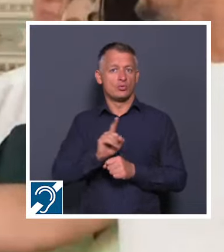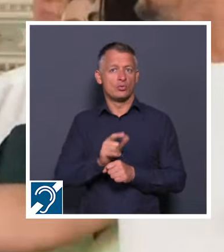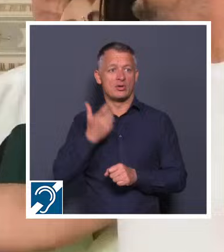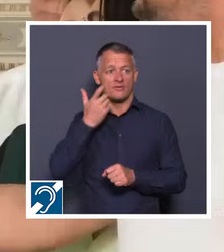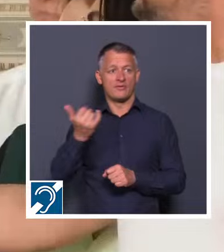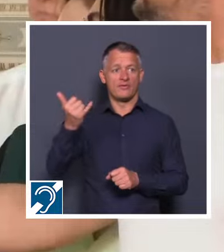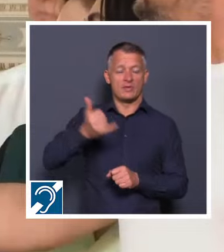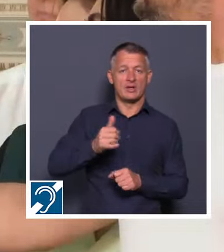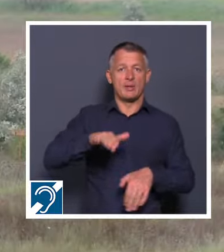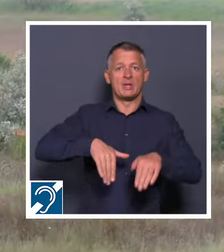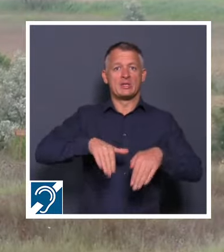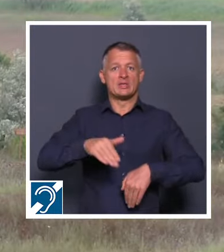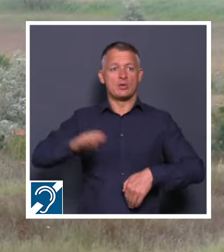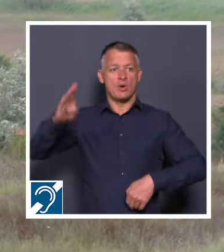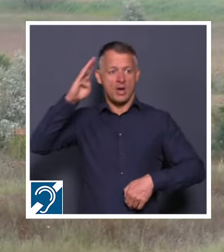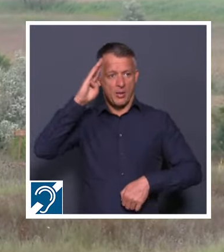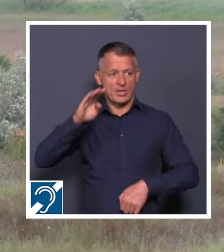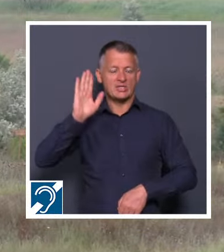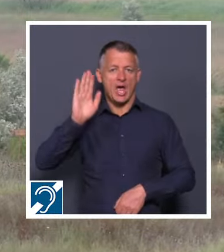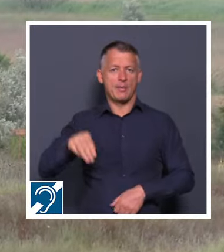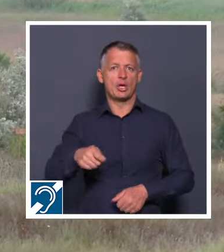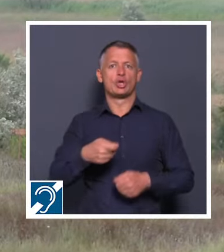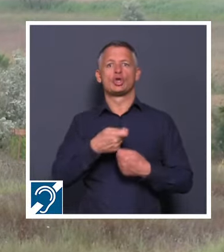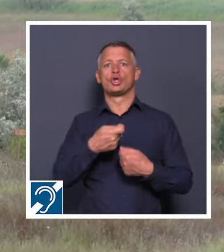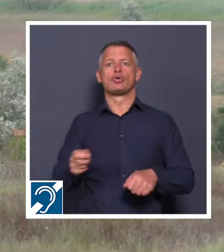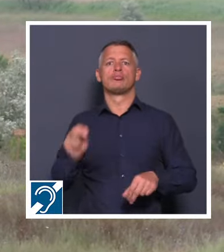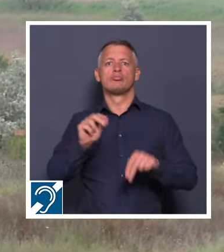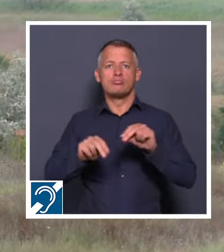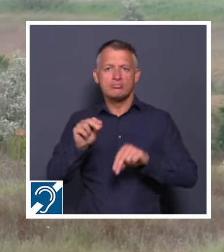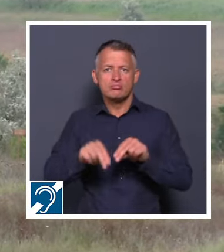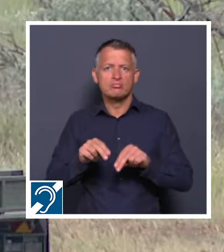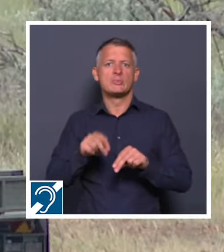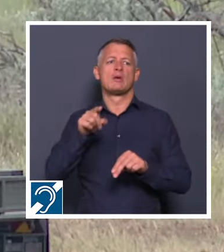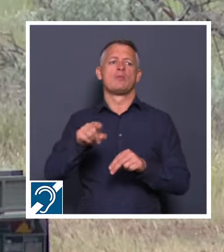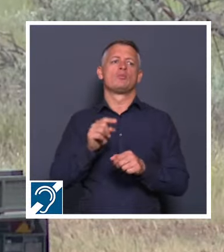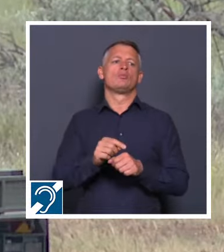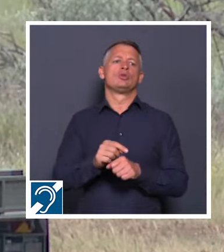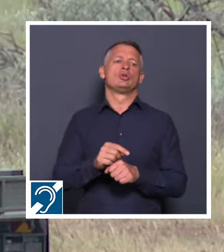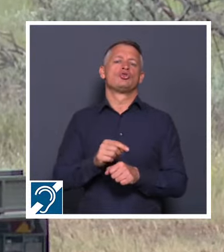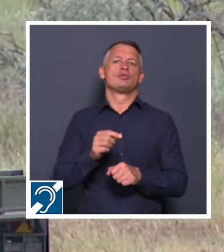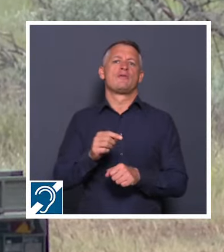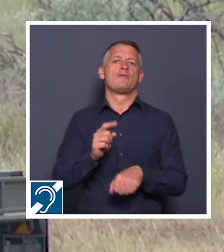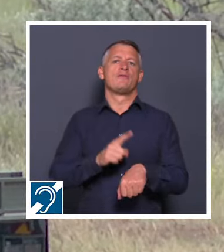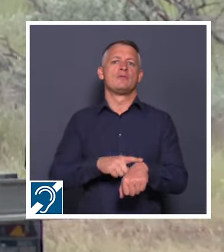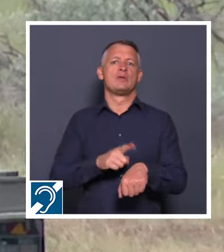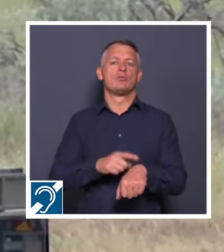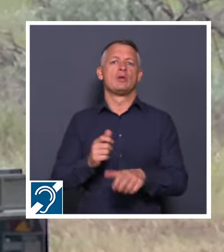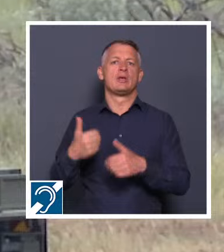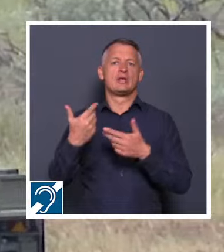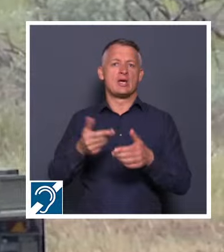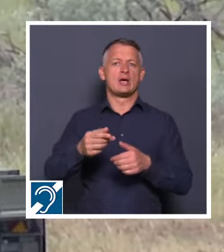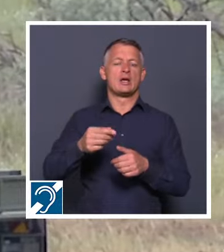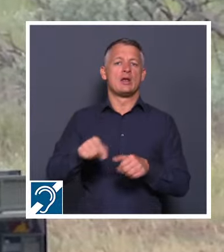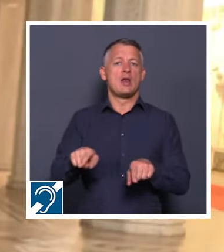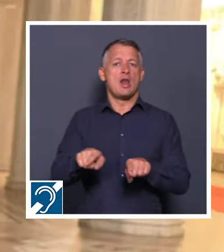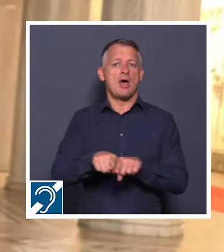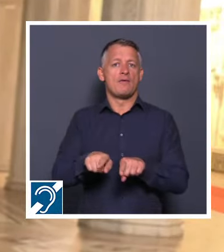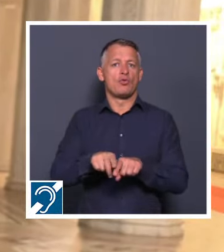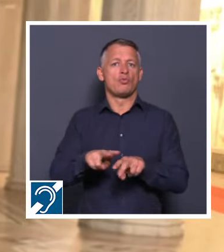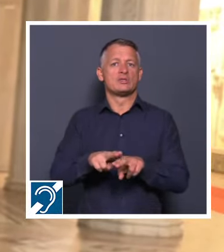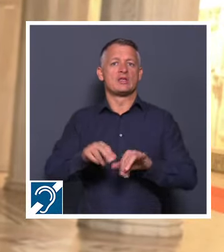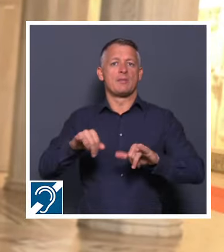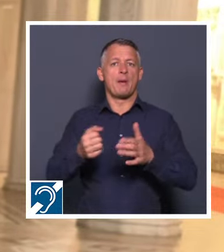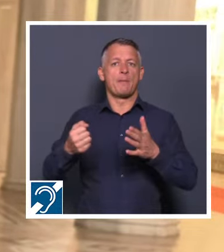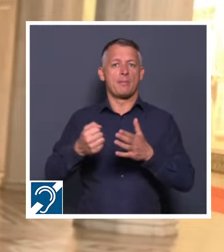înzestrarea Ministerului Apărării, să aibă dotările de la acea vreme în momentul în care vine și ne este livrată. Se discută